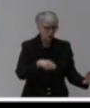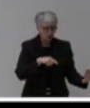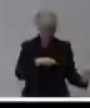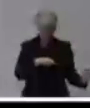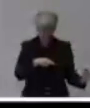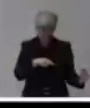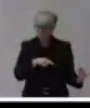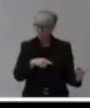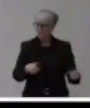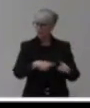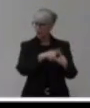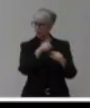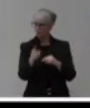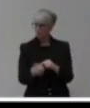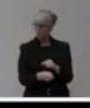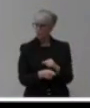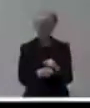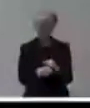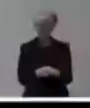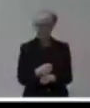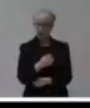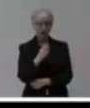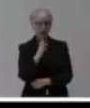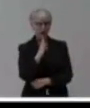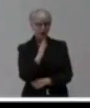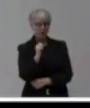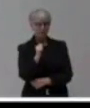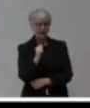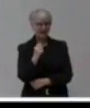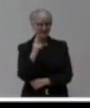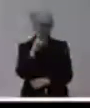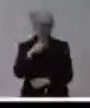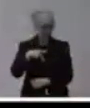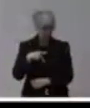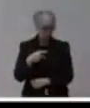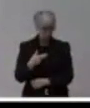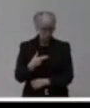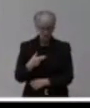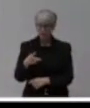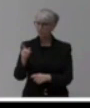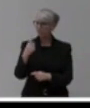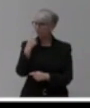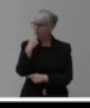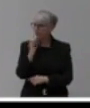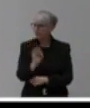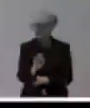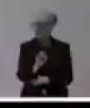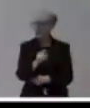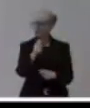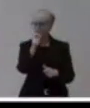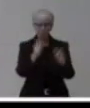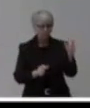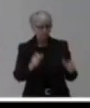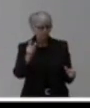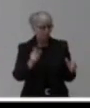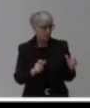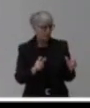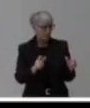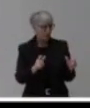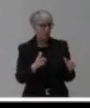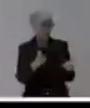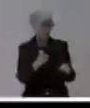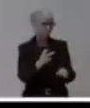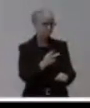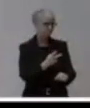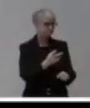per Persone Fragili, mentre invece badiamoci a un percorso di formazione per caregiver professionali, che assistenti